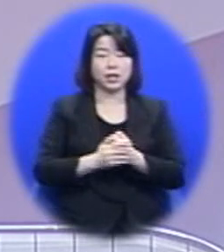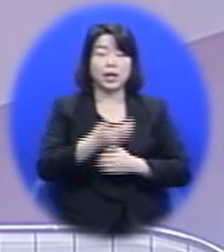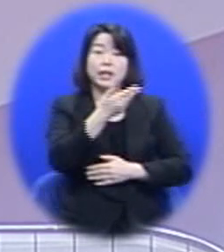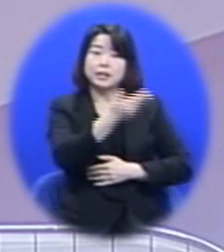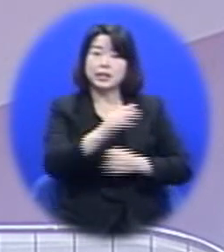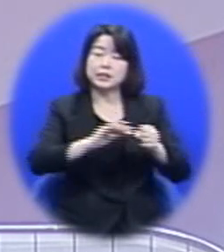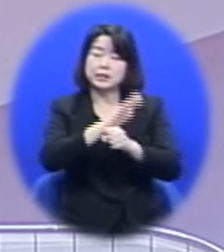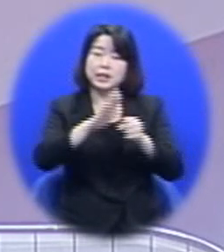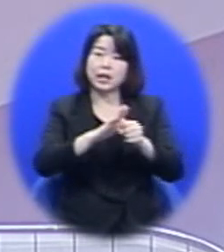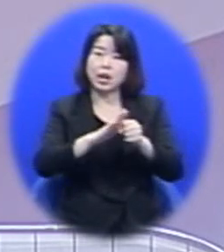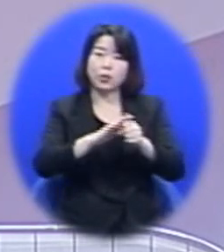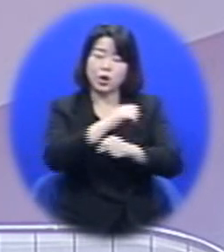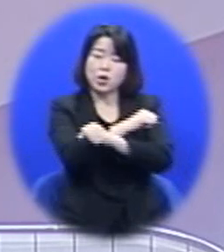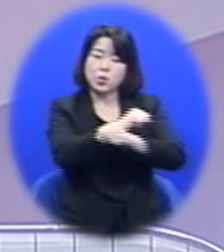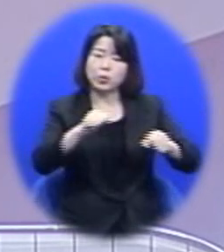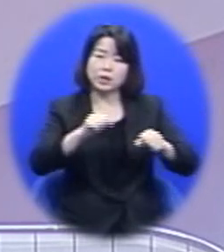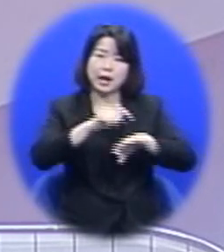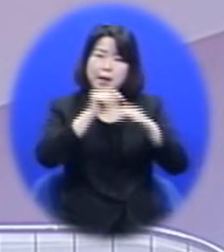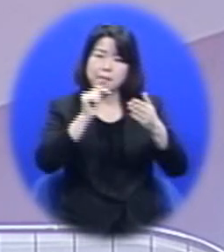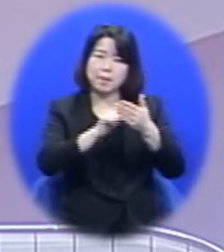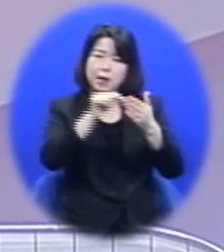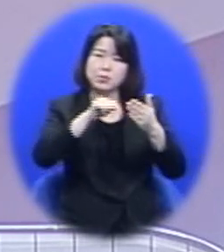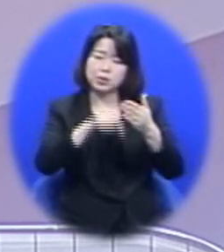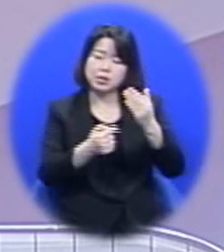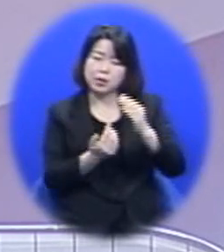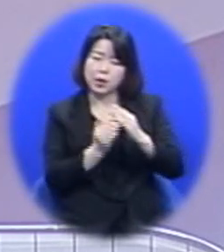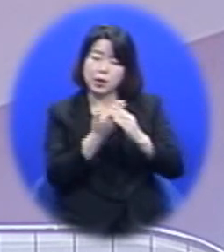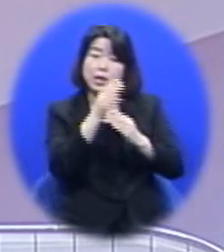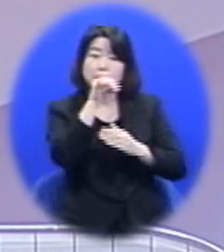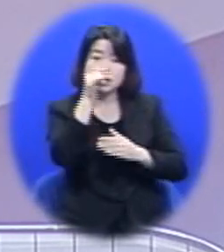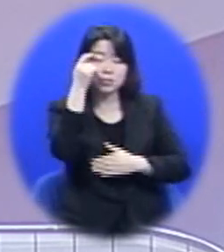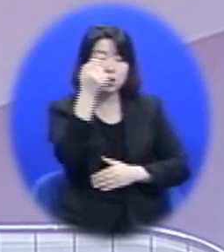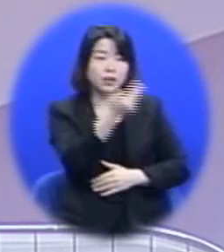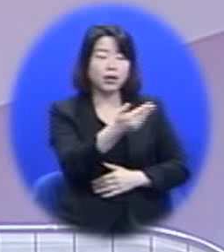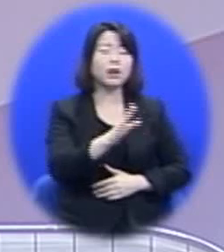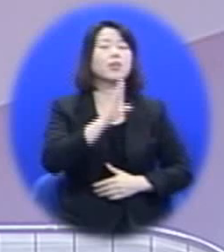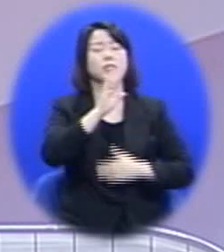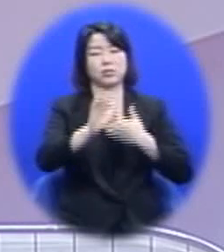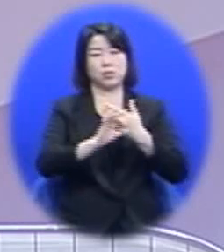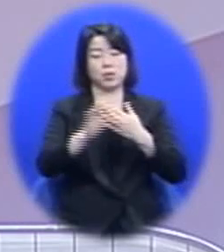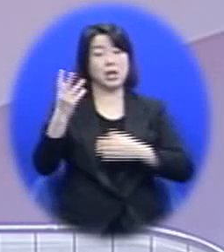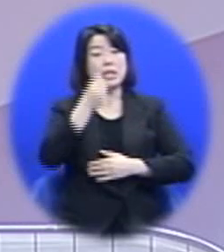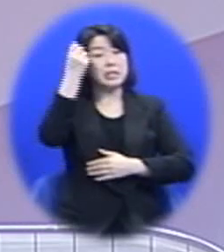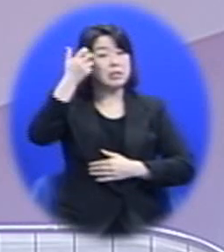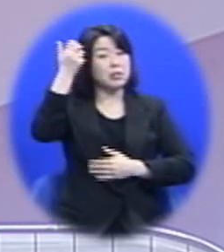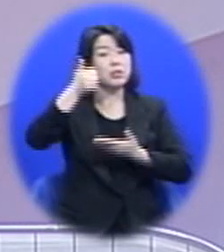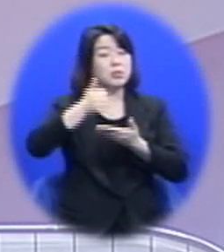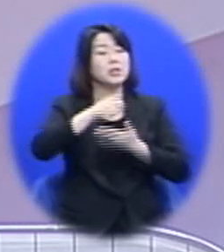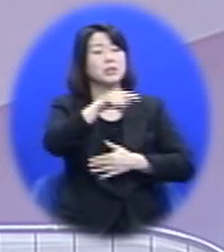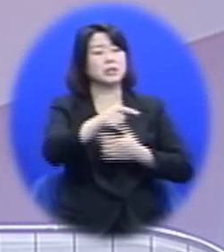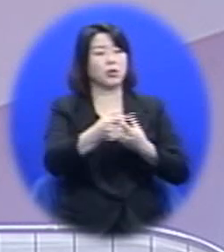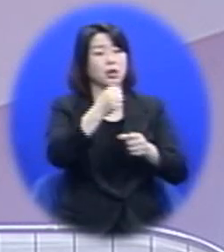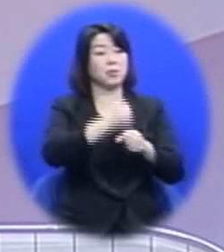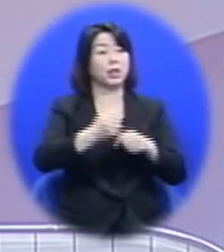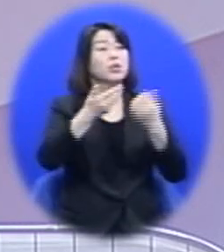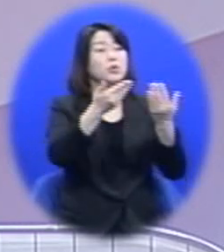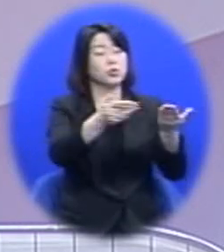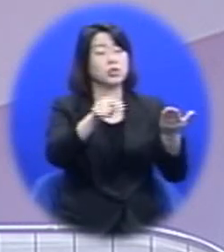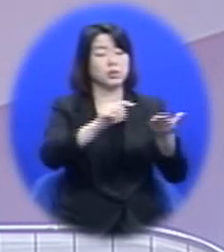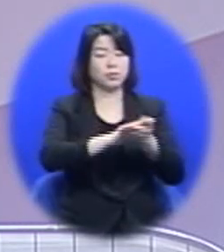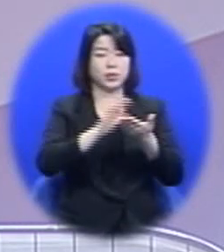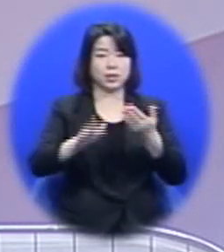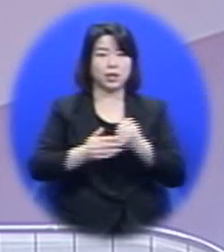사랑하고 용서하라는 마음이 자꾸 마음속에 일어나십니까? 그러면 성령께서 그렇게 하시는 것입니다.